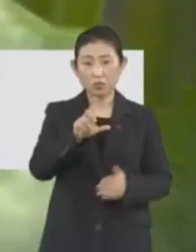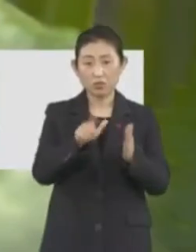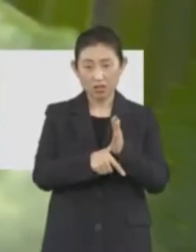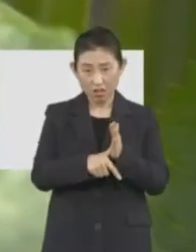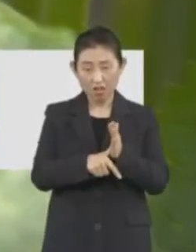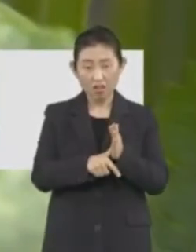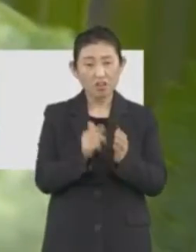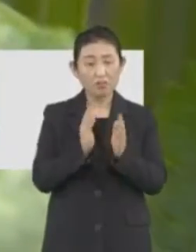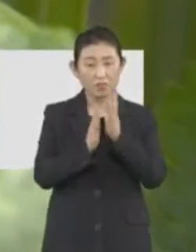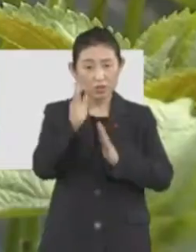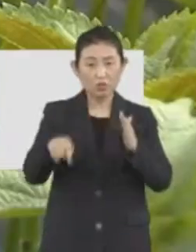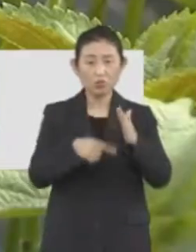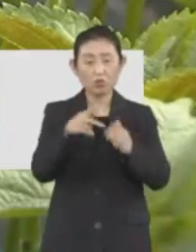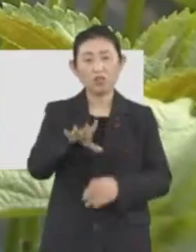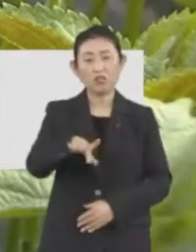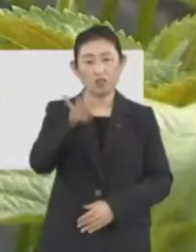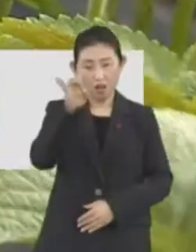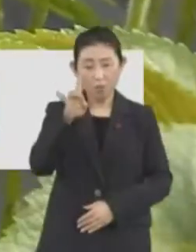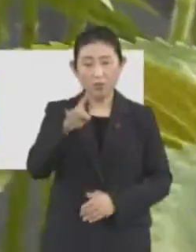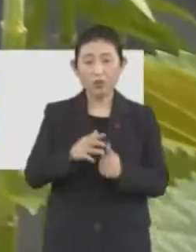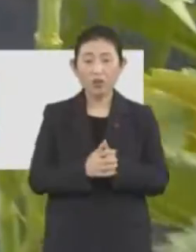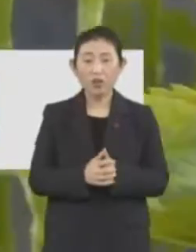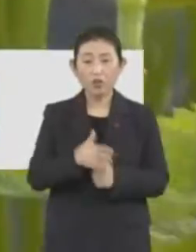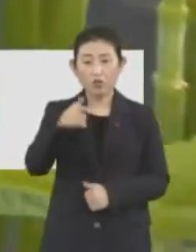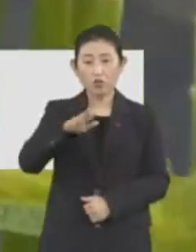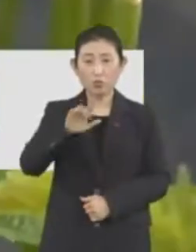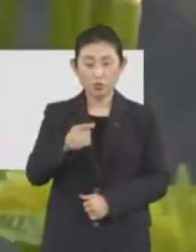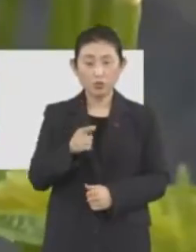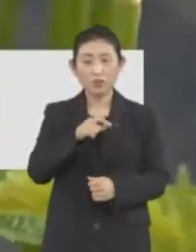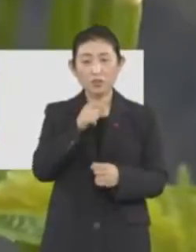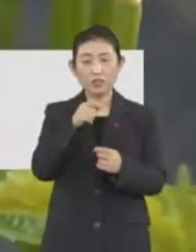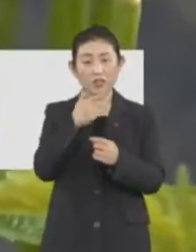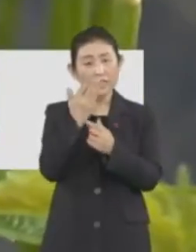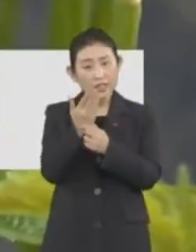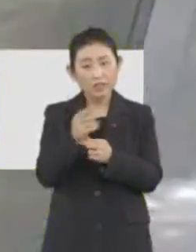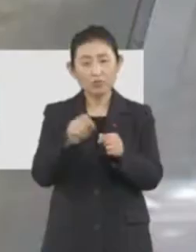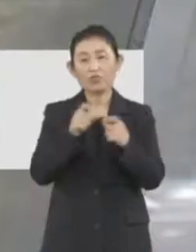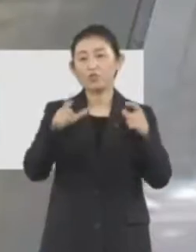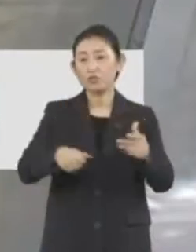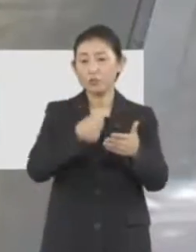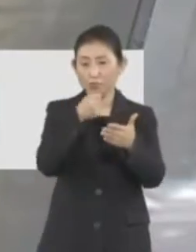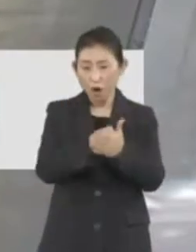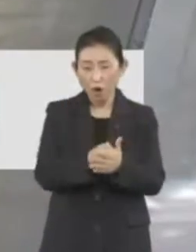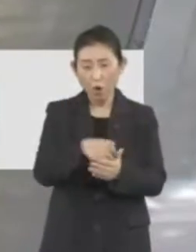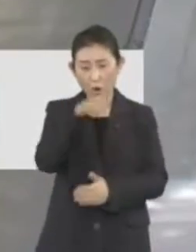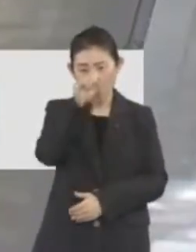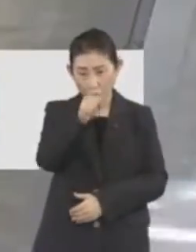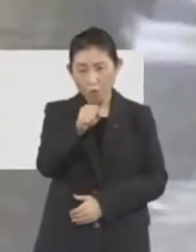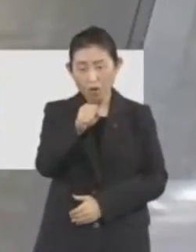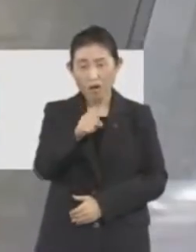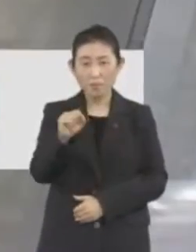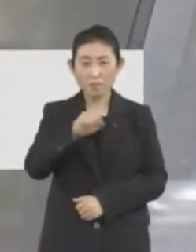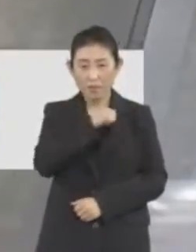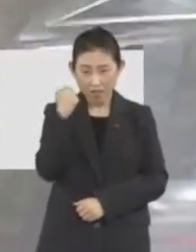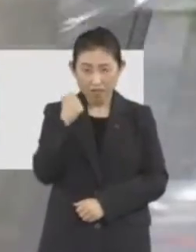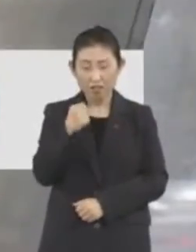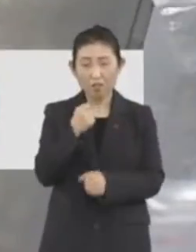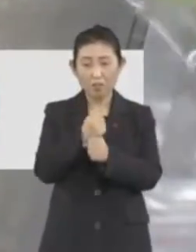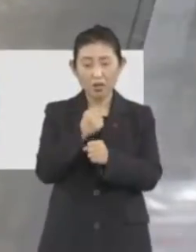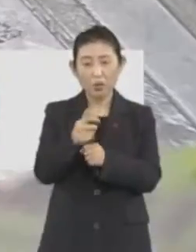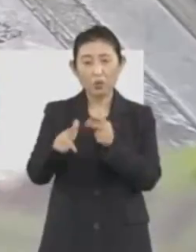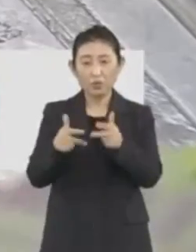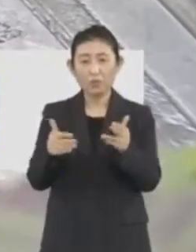전국 옆 체류 가운데 처음으로 금산 추부 깨니 특구로 지정되면서 고품질 생산 기반이 강화되고